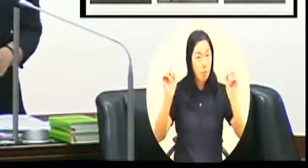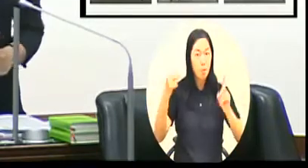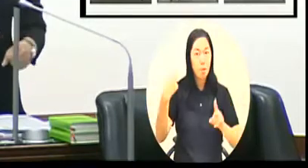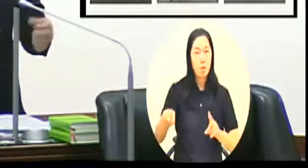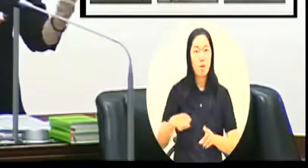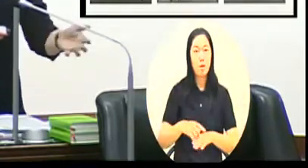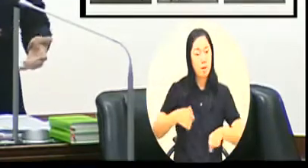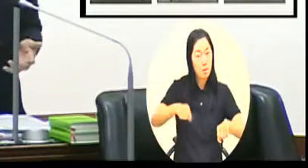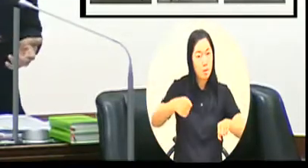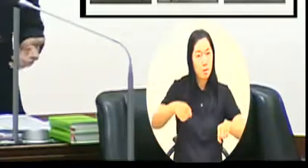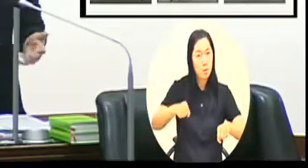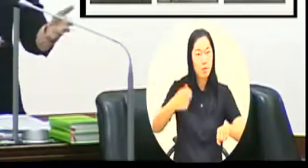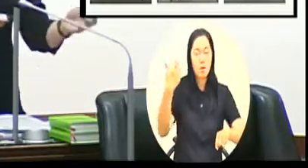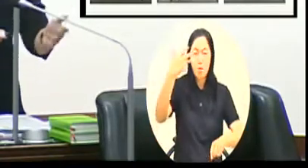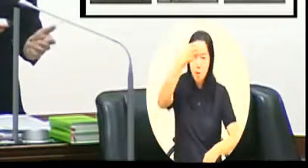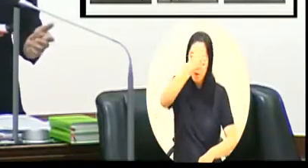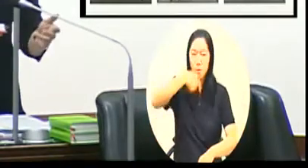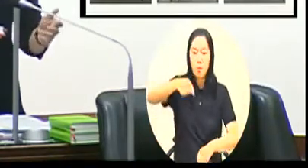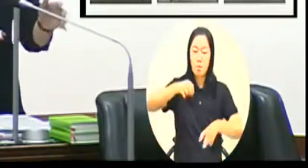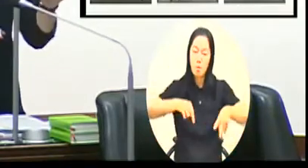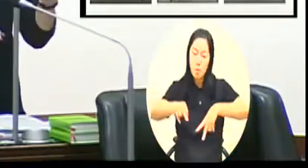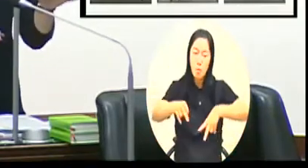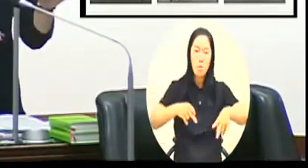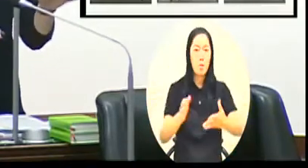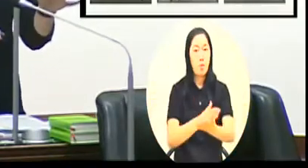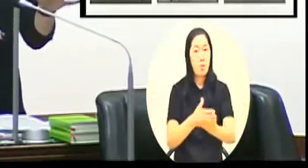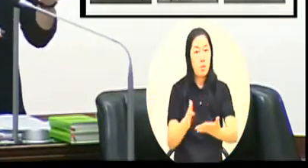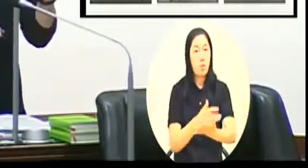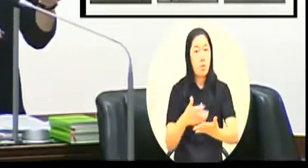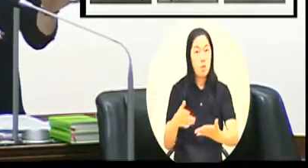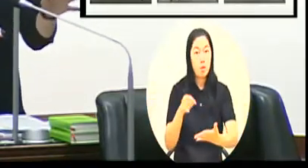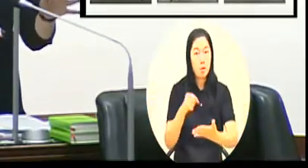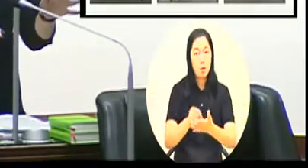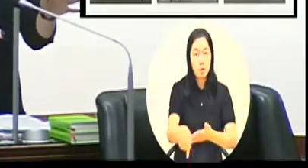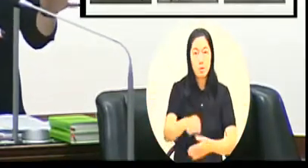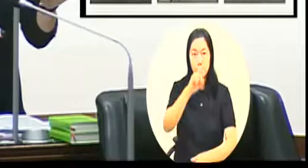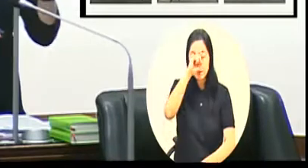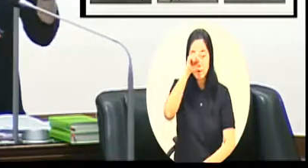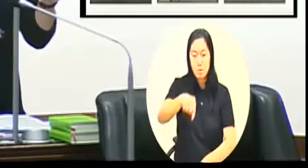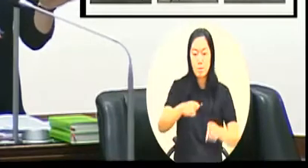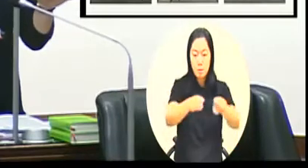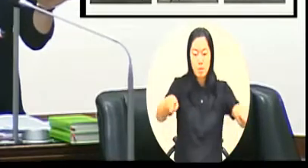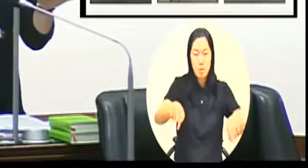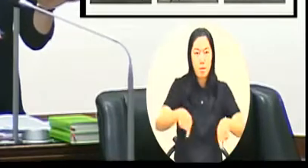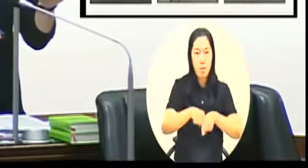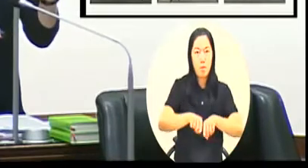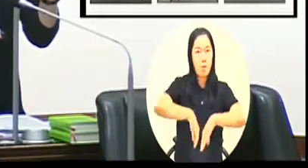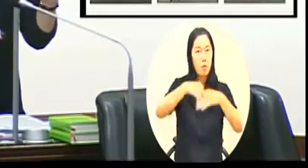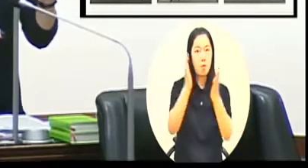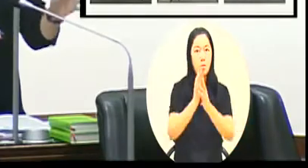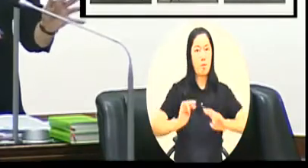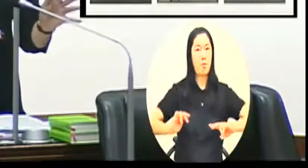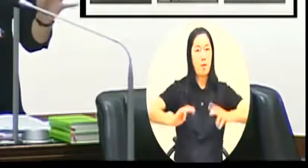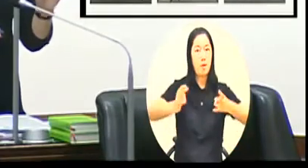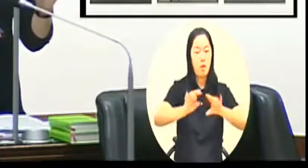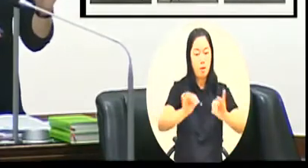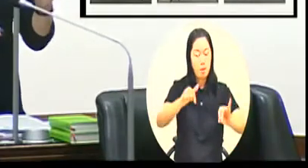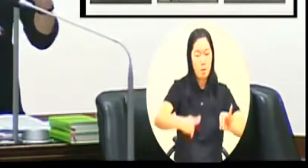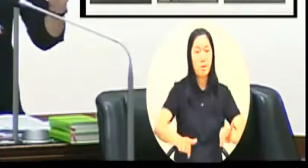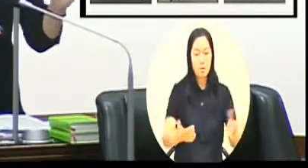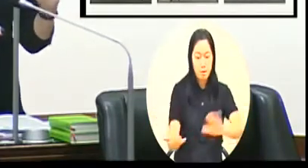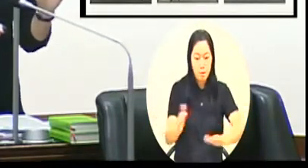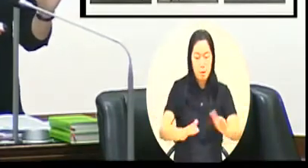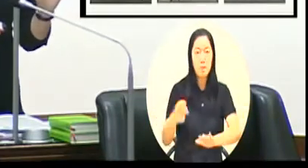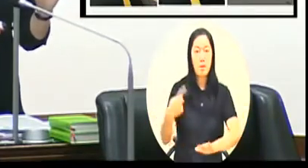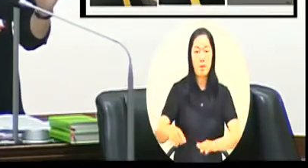车长辈在这边活动，也希望能够把这些人孔盖把它地下化，然后包括路面再把它